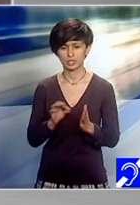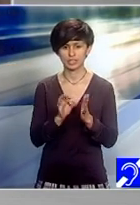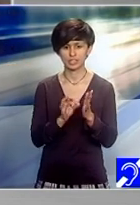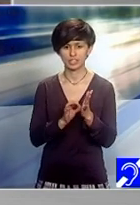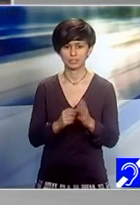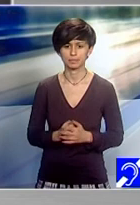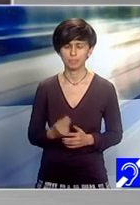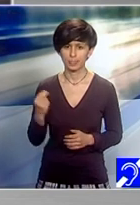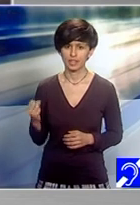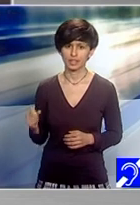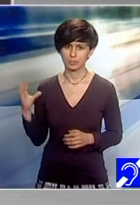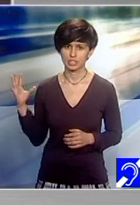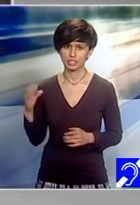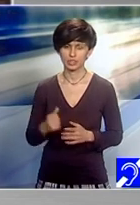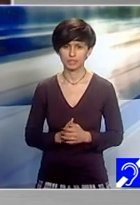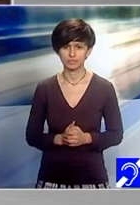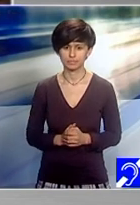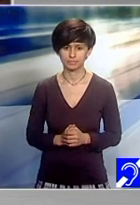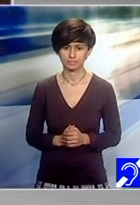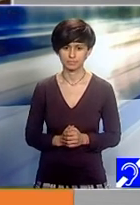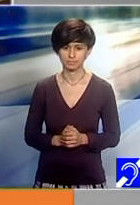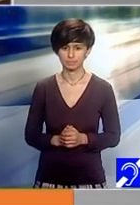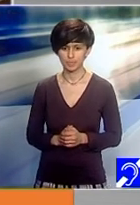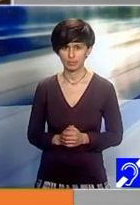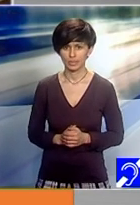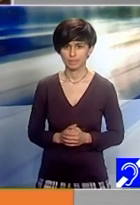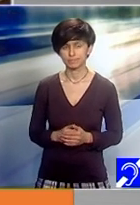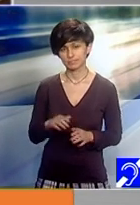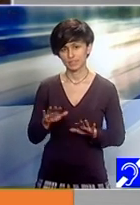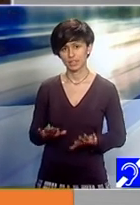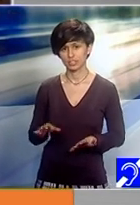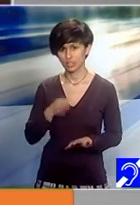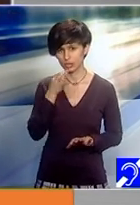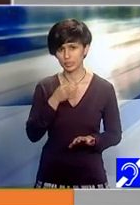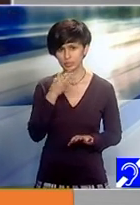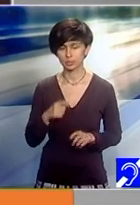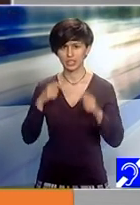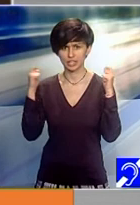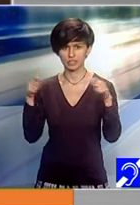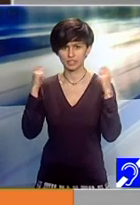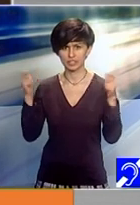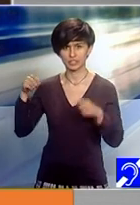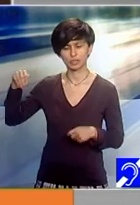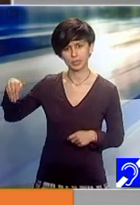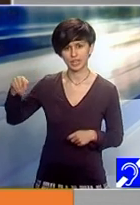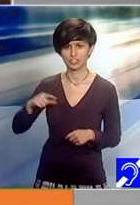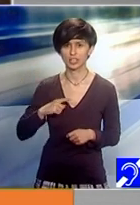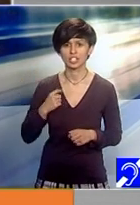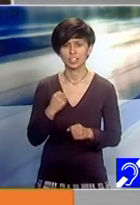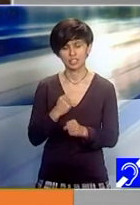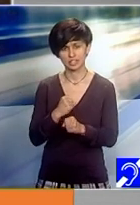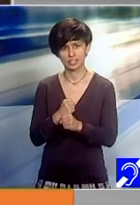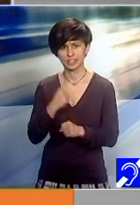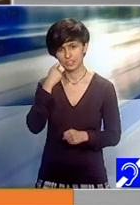ziua, Luminița! Bună ziua, Luminița! Bună ziua, doamnelor și domnilor! Așa cum spuneai și tu, festivalul Miraje este în plină desfășurare la